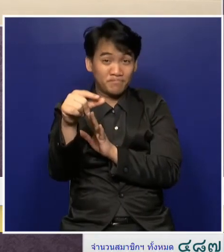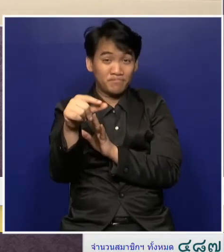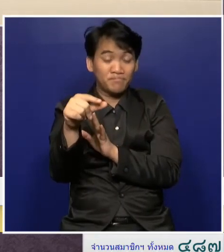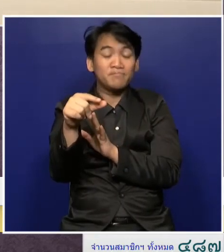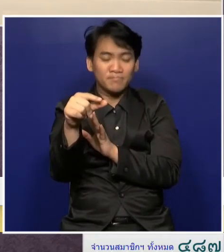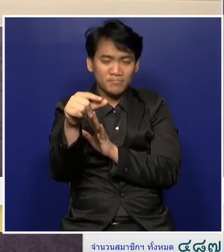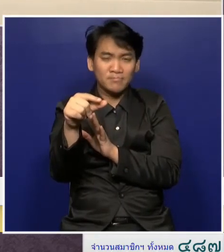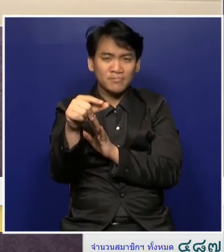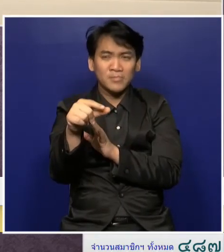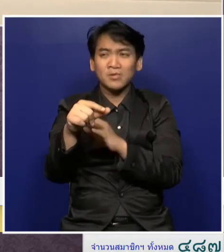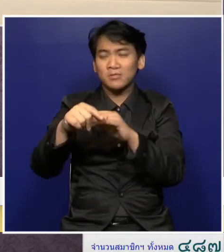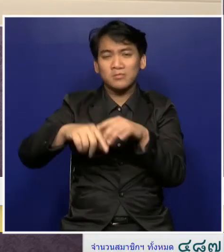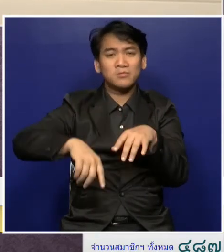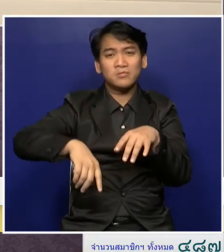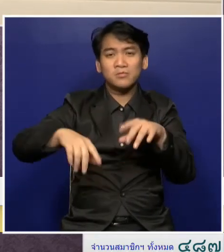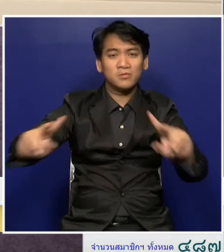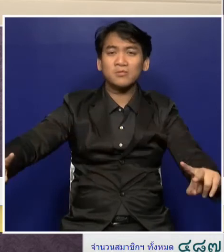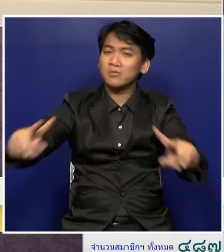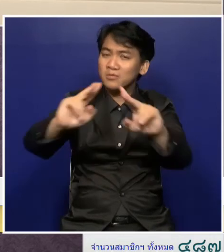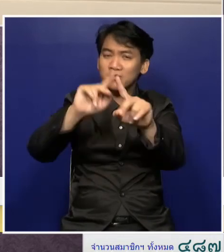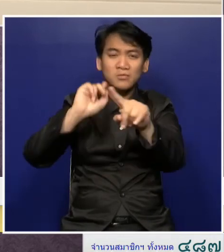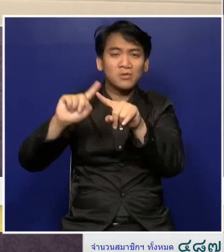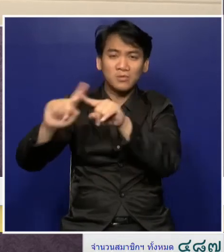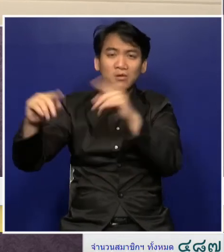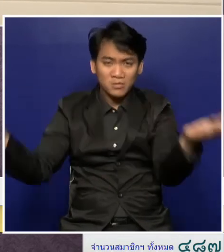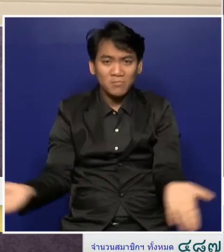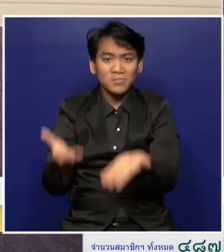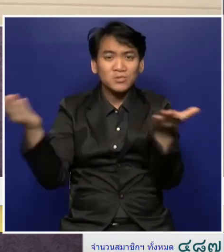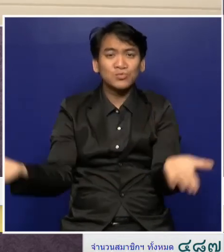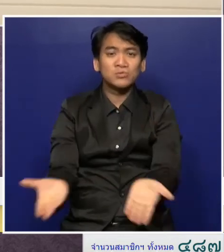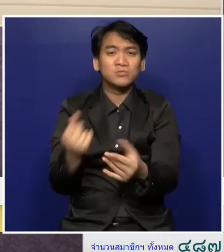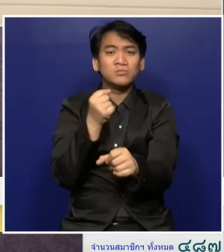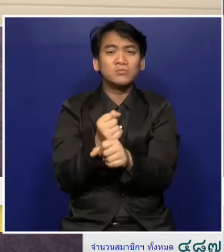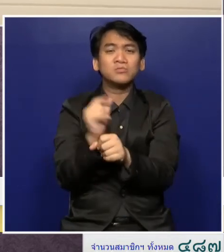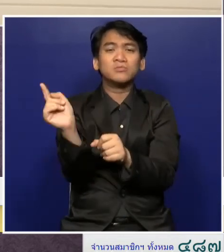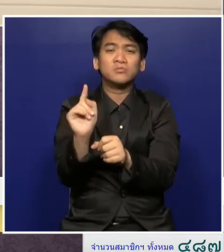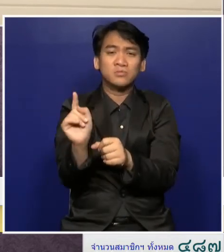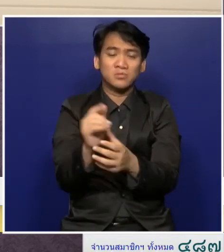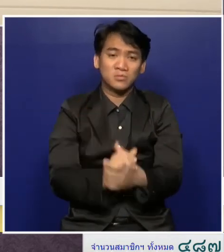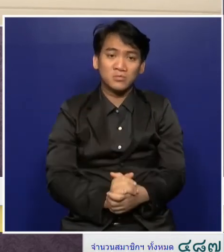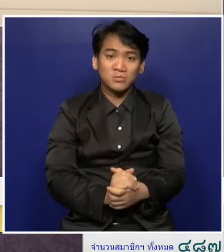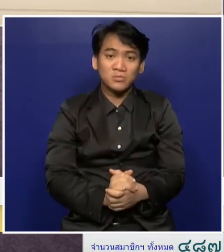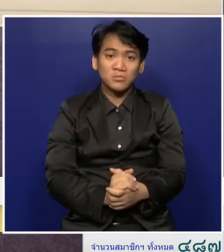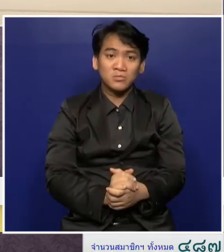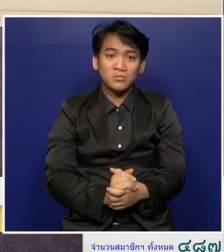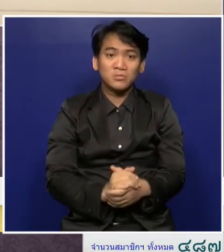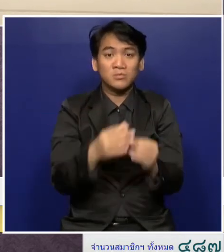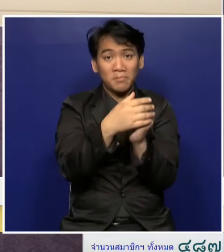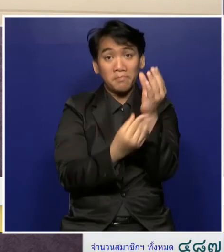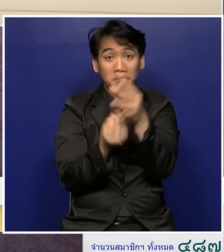หนวยงานต่างๆ จากกสวงต่ๆ ทั้งหมดเราอยากให้มคำวาพืชเศรษฐกิจ